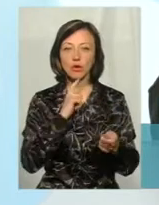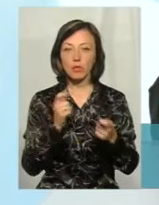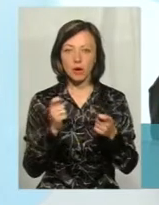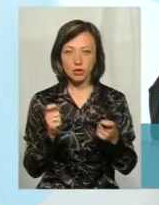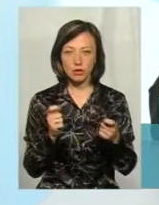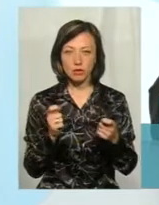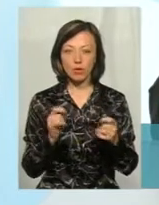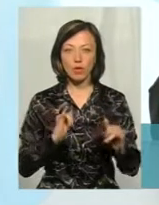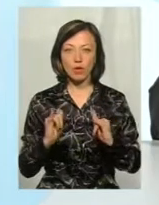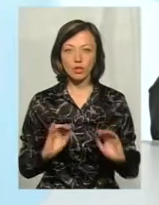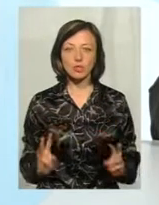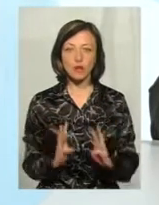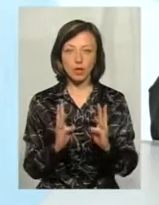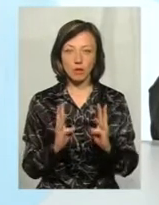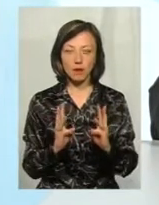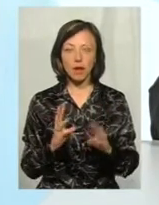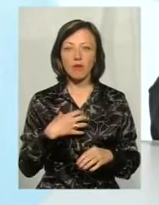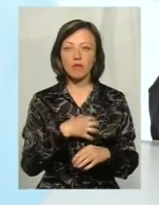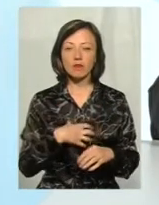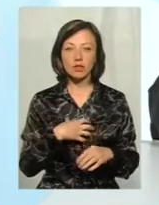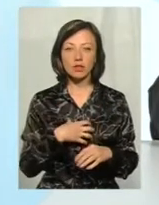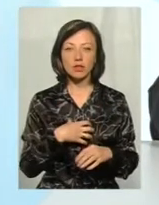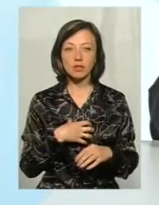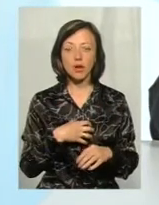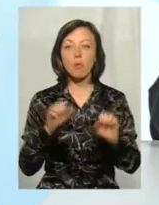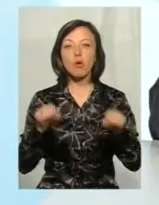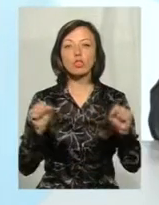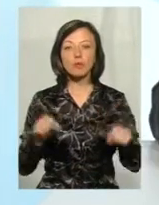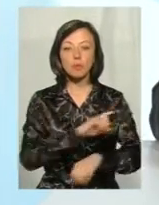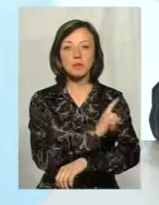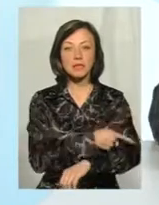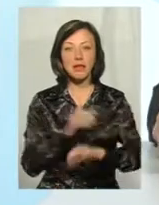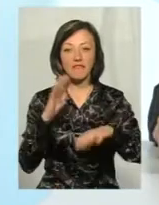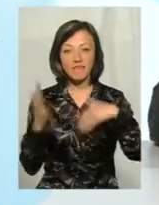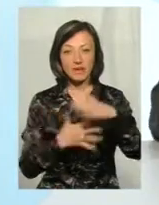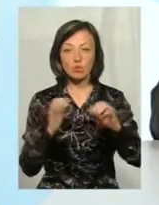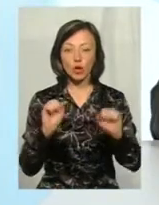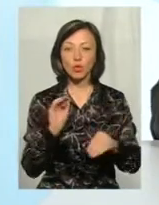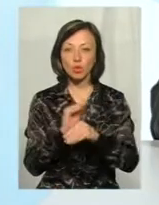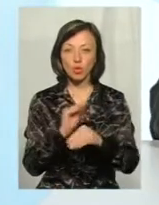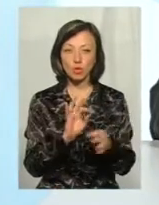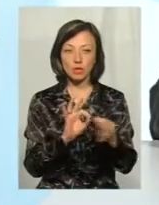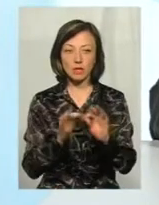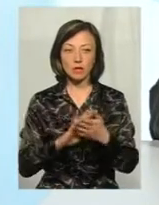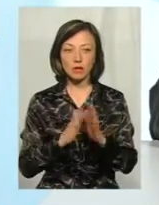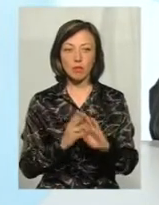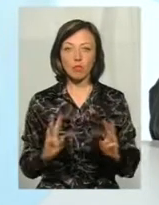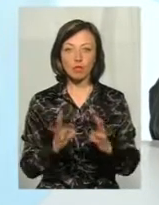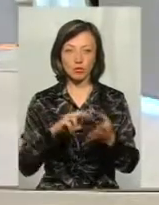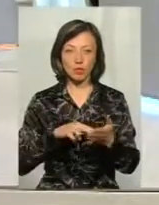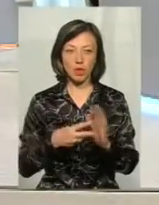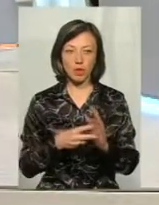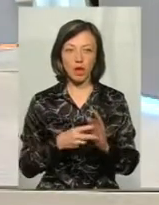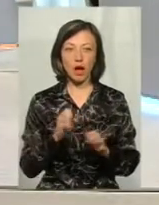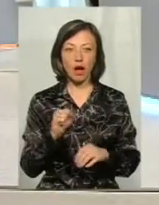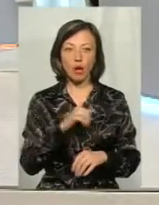обережним у поводженні з вогнем. Можливо, ще буде якесь підсилення вітру, це також додатково ускладнює нам ситуацію в пожежному плані.